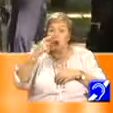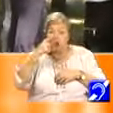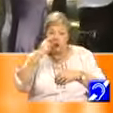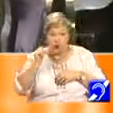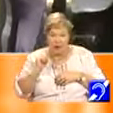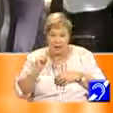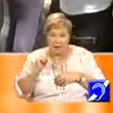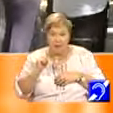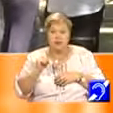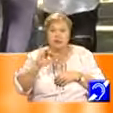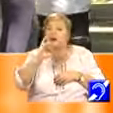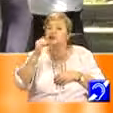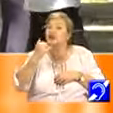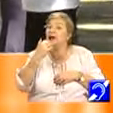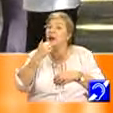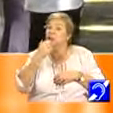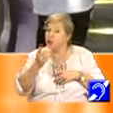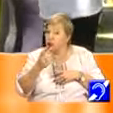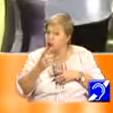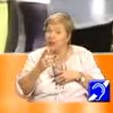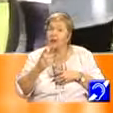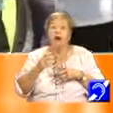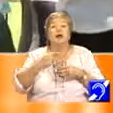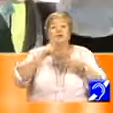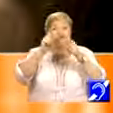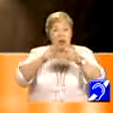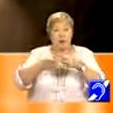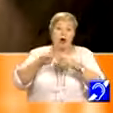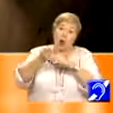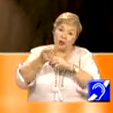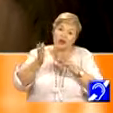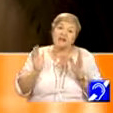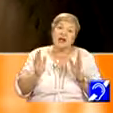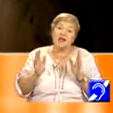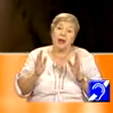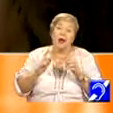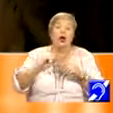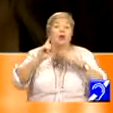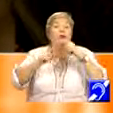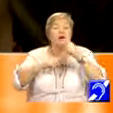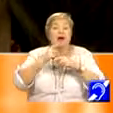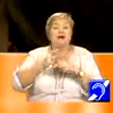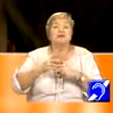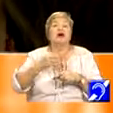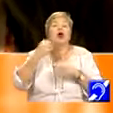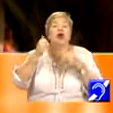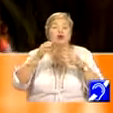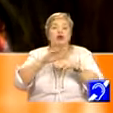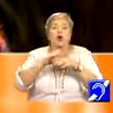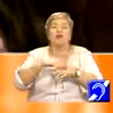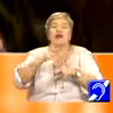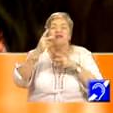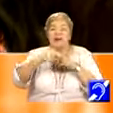atunci, cei nemulțumiți de note vor putea depune contestații, urmând ca mediile finale să fie aflate pe 4 iulie.